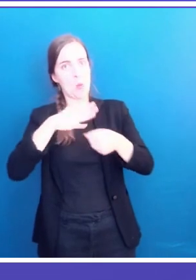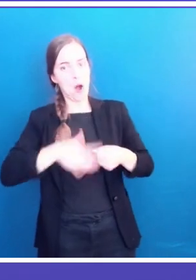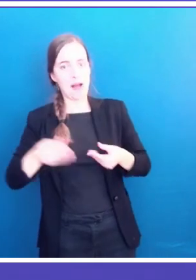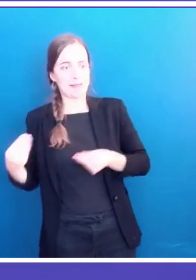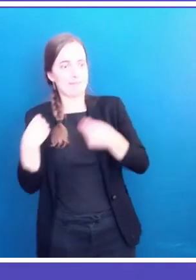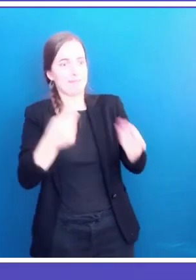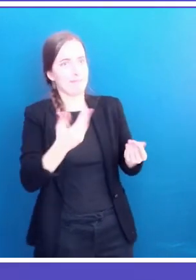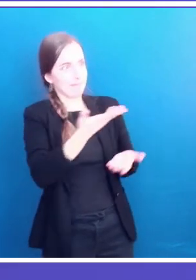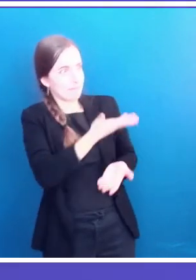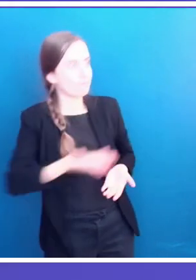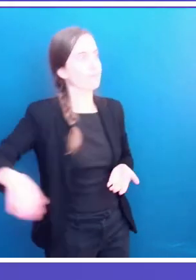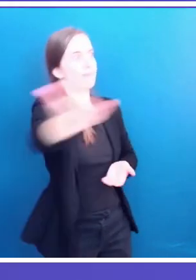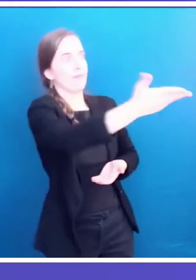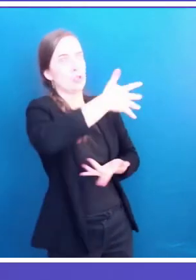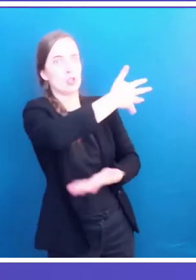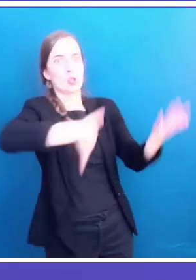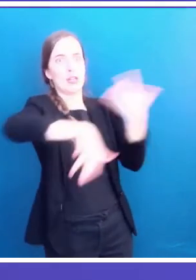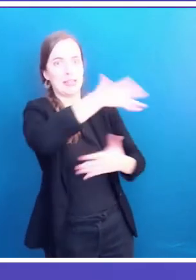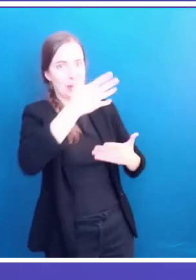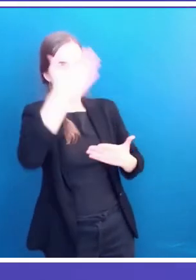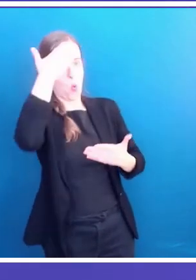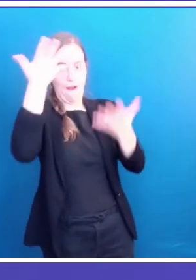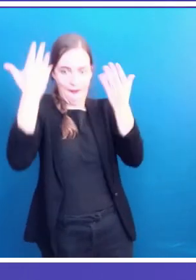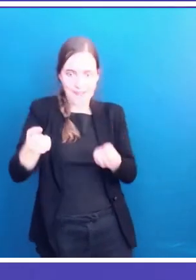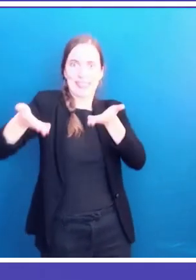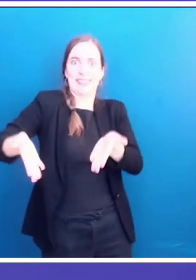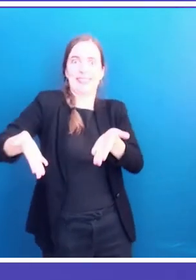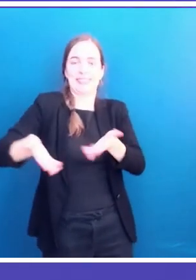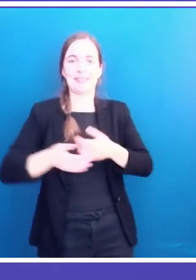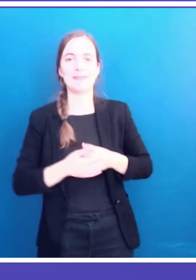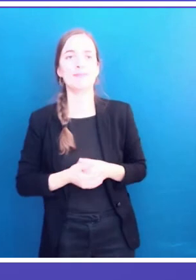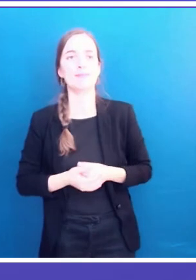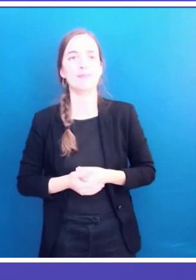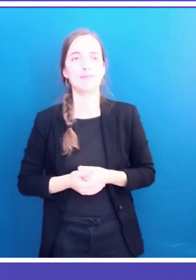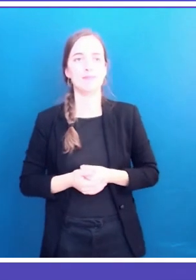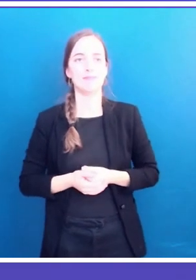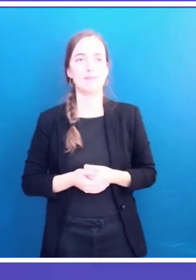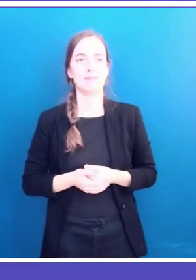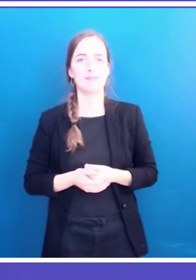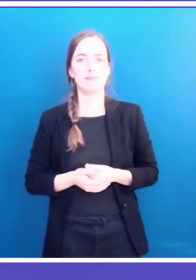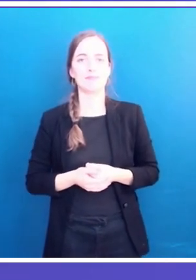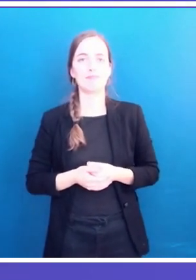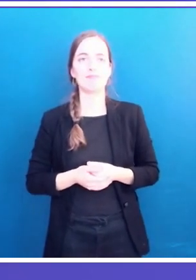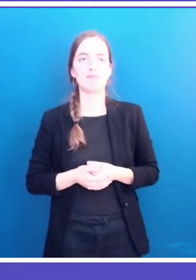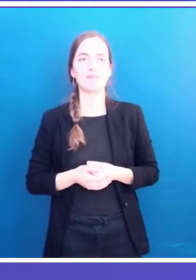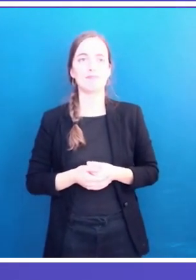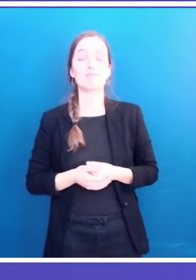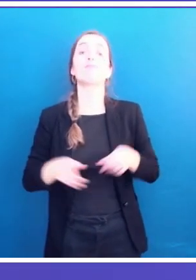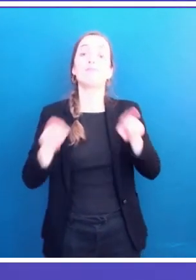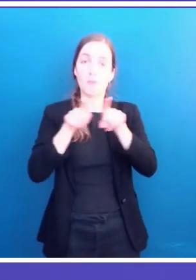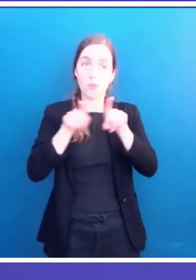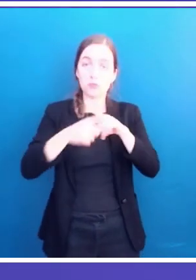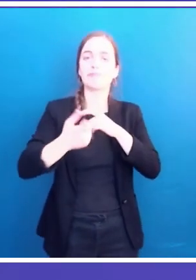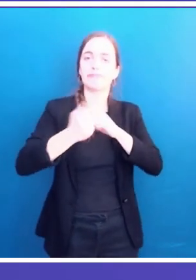التي تعمل مع النساء، ونحاول أيضا أن نقوم بالتشبيك مع كافة المواطنين، فإذا قمنا